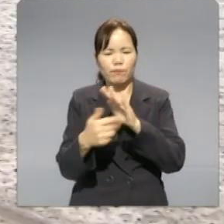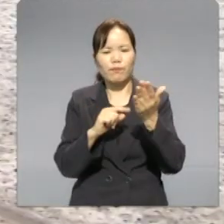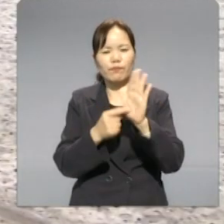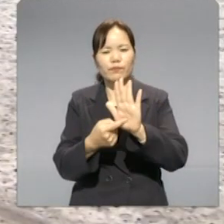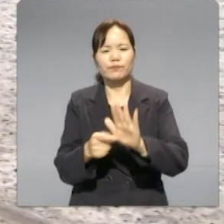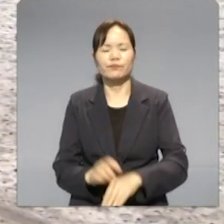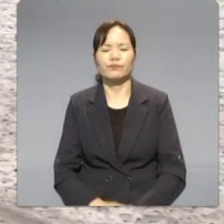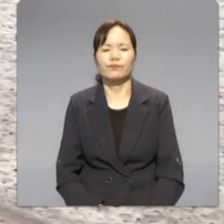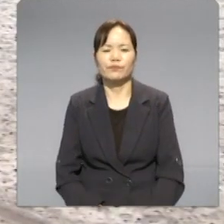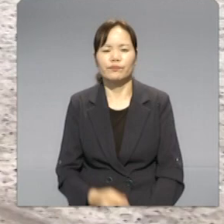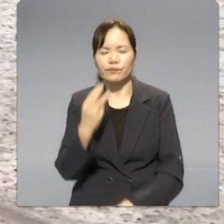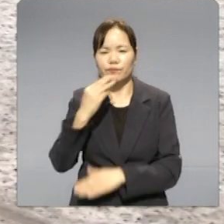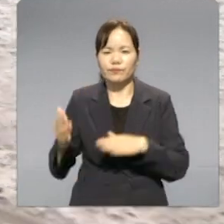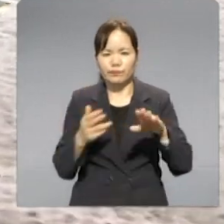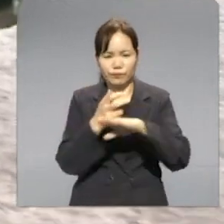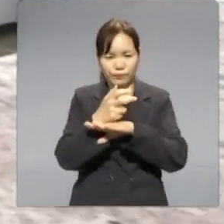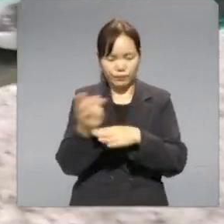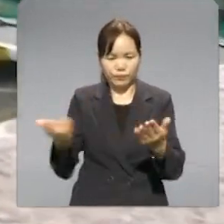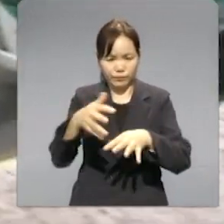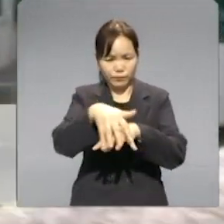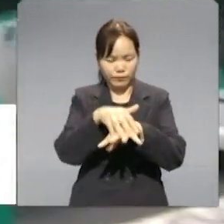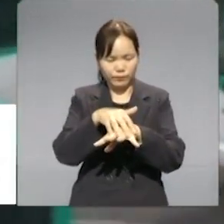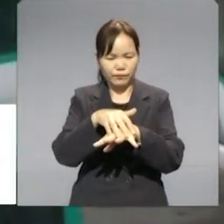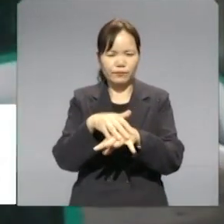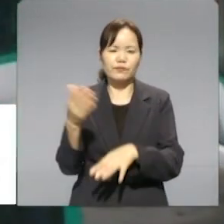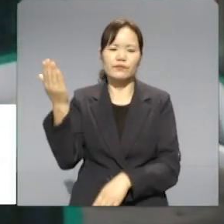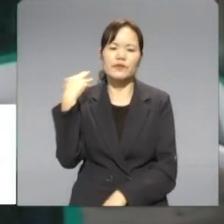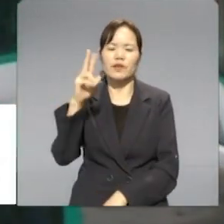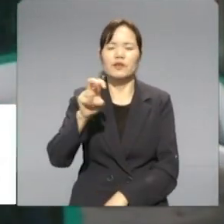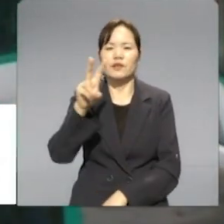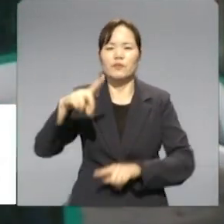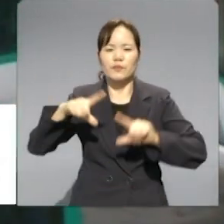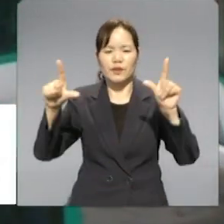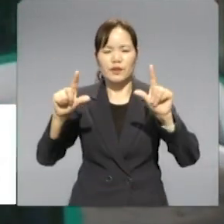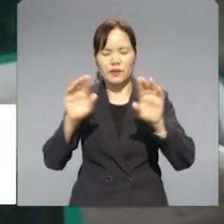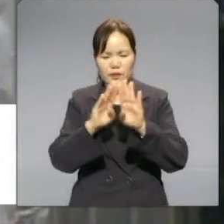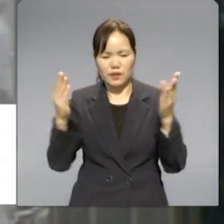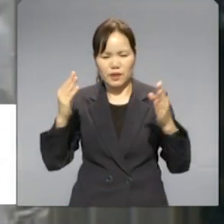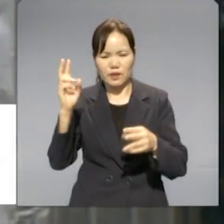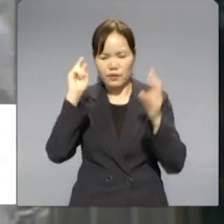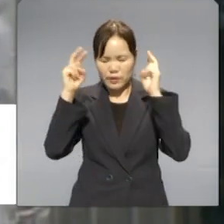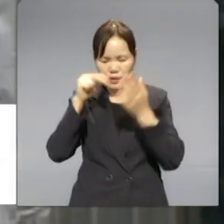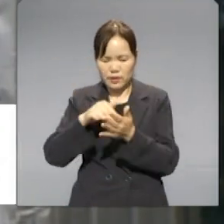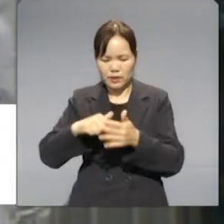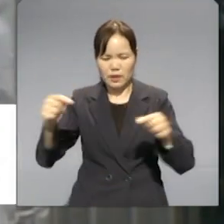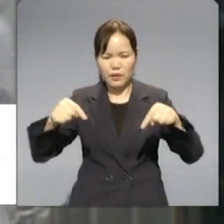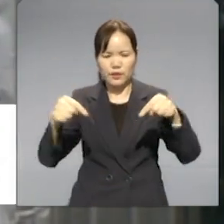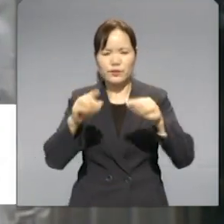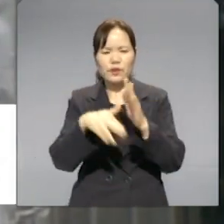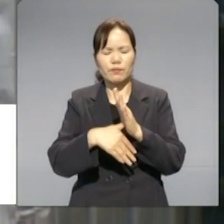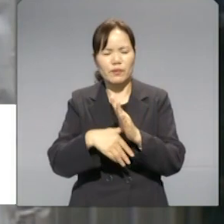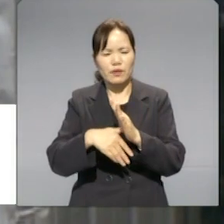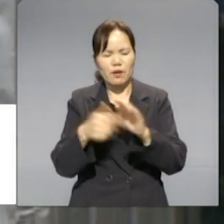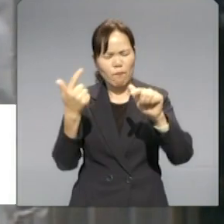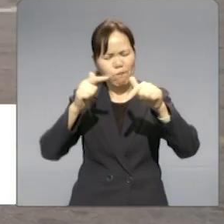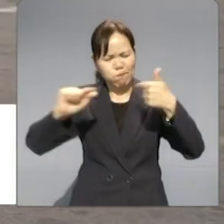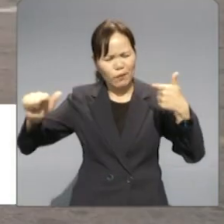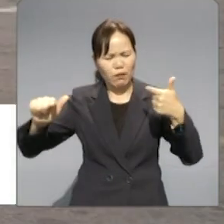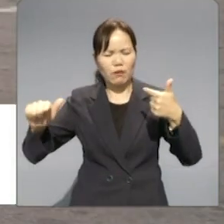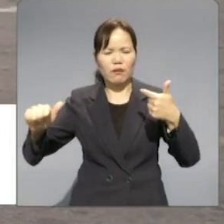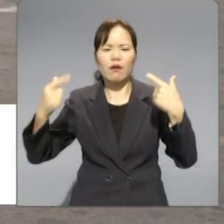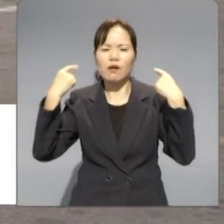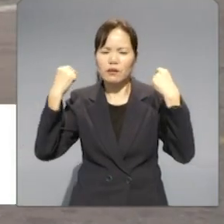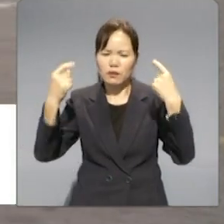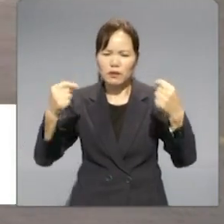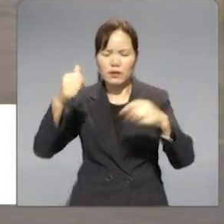기자입니다 경기도 버스노조 협의에는 지난달 22일 열린 사측과 4차 단체 교섭에서 이견을 좁히지 못했다며